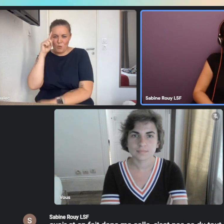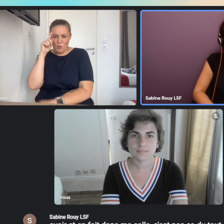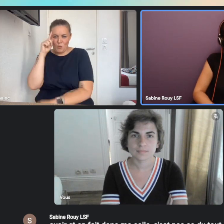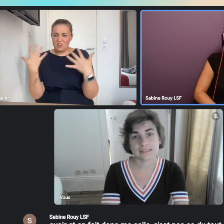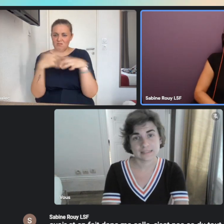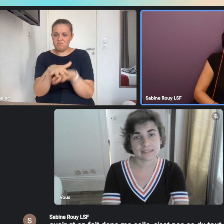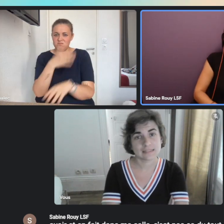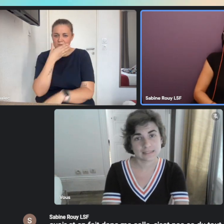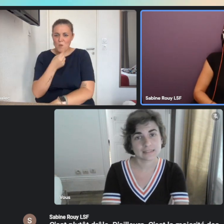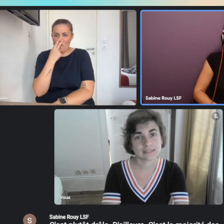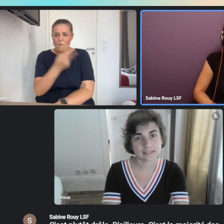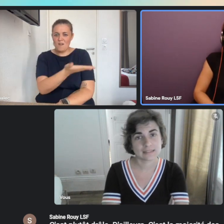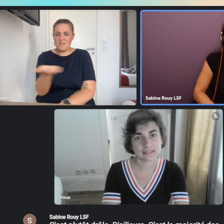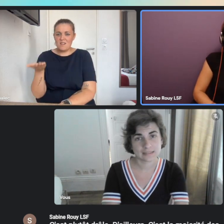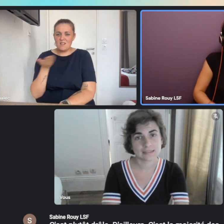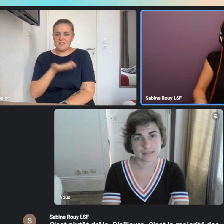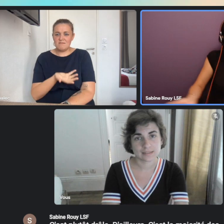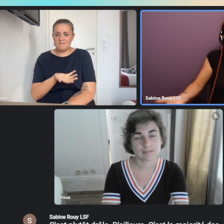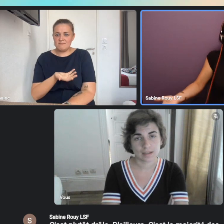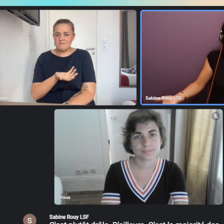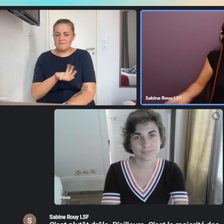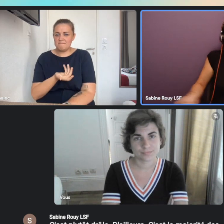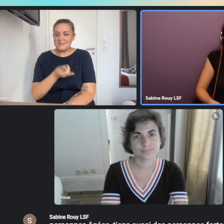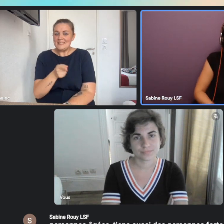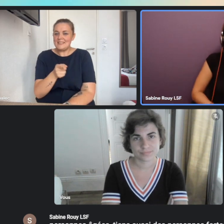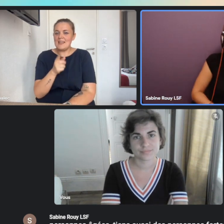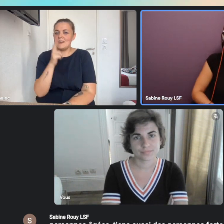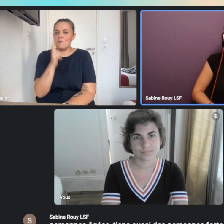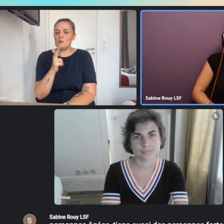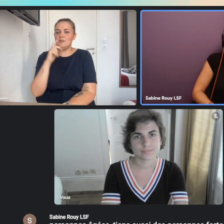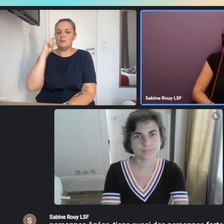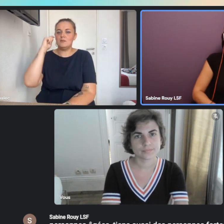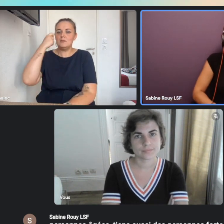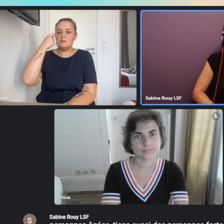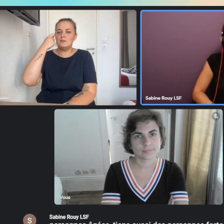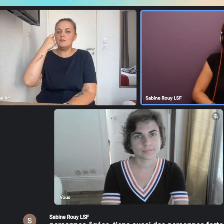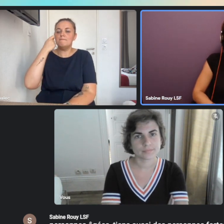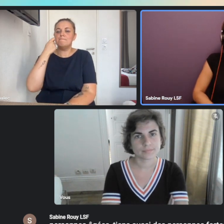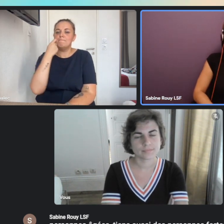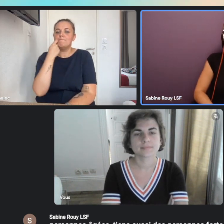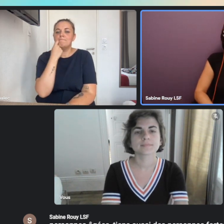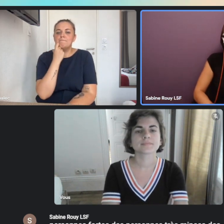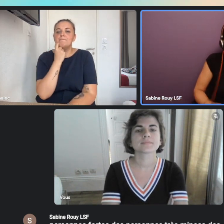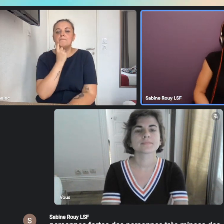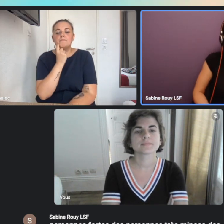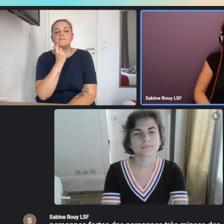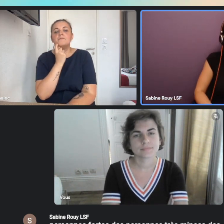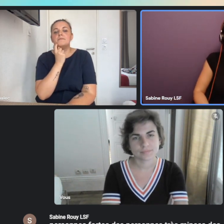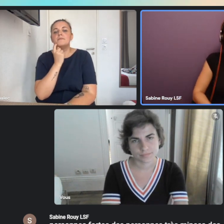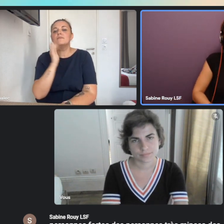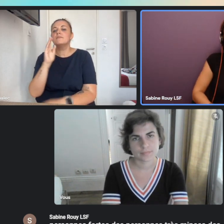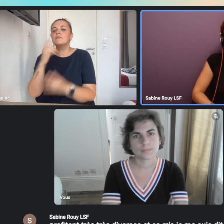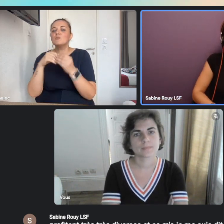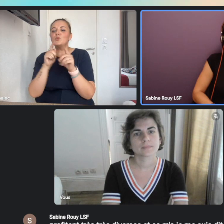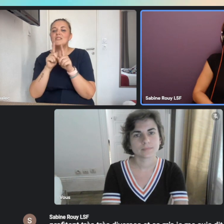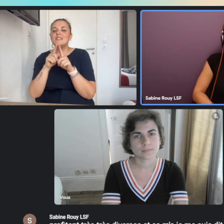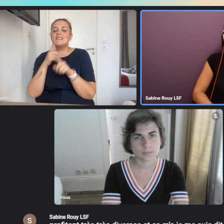on a ces images, tout le monde est mélangé, c'est beau à voir, justement pourquoi on sépare les gens?» Et ça m'a fait un